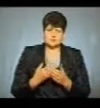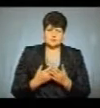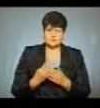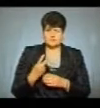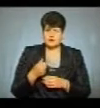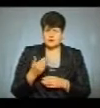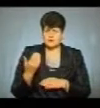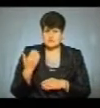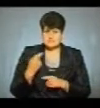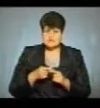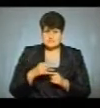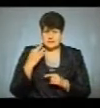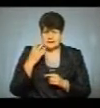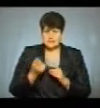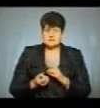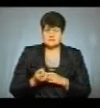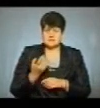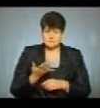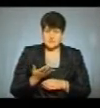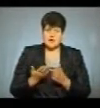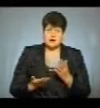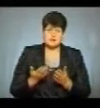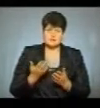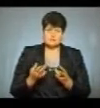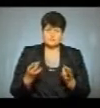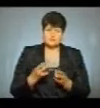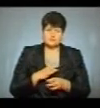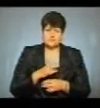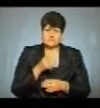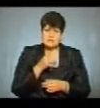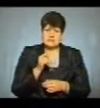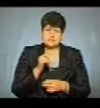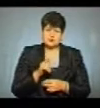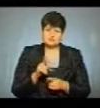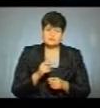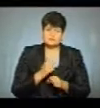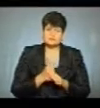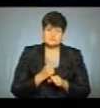роки тому ця ідея виникла. Але потрібен був час для того, щоб її